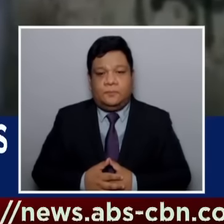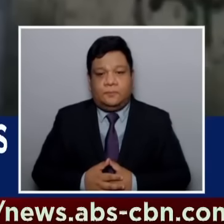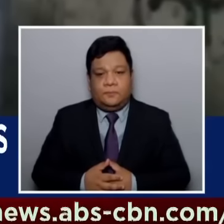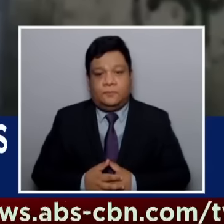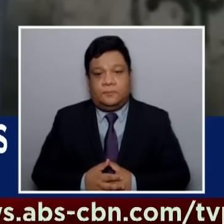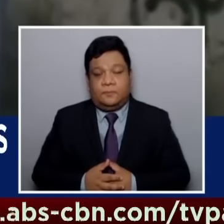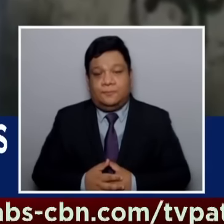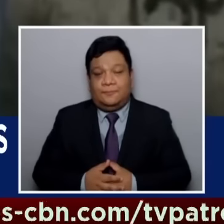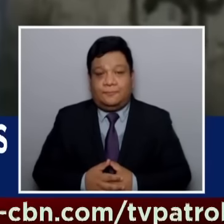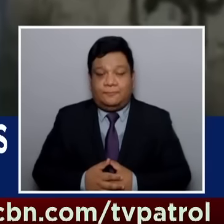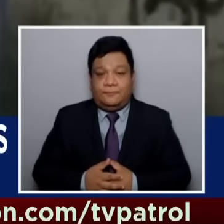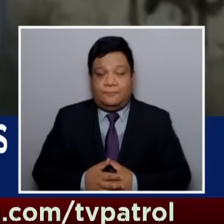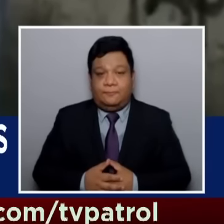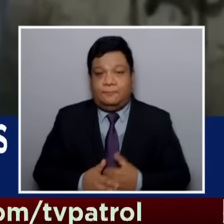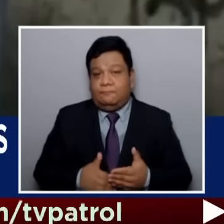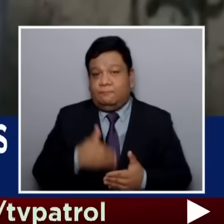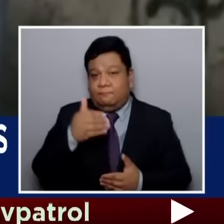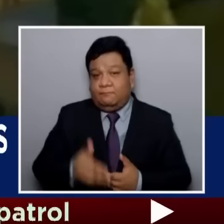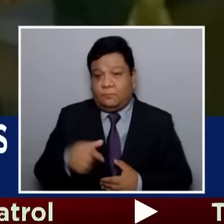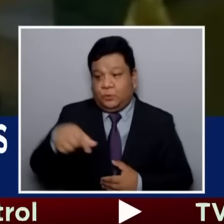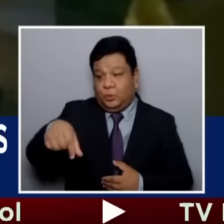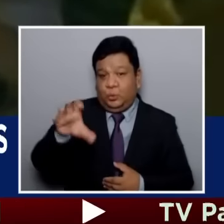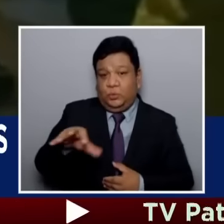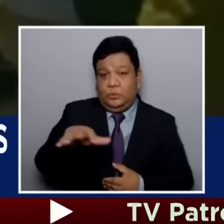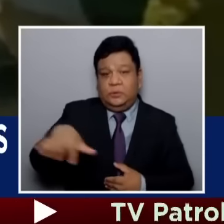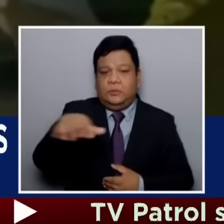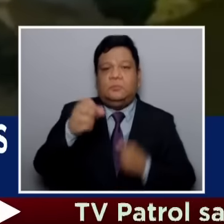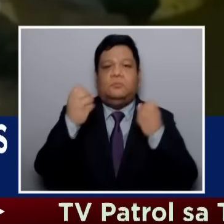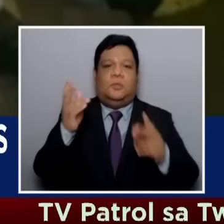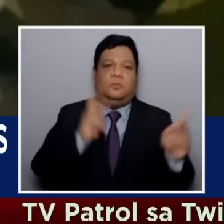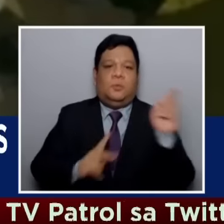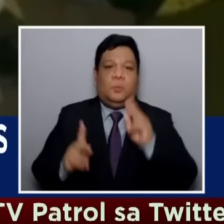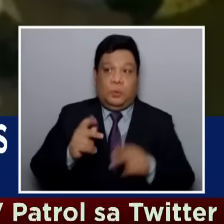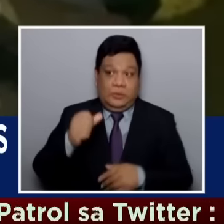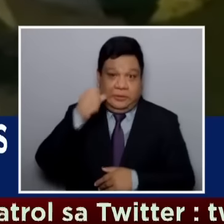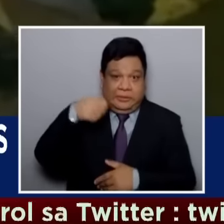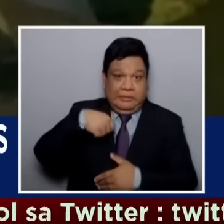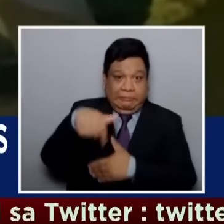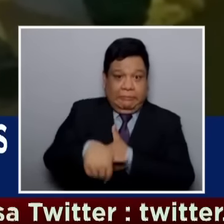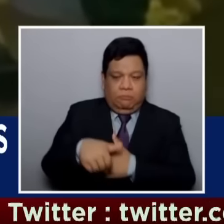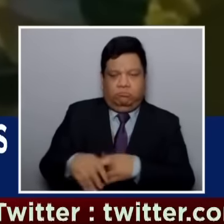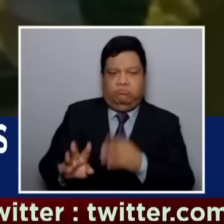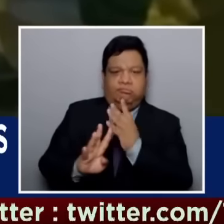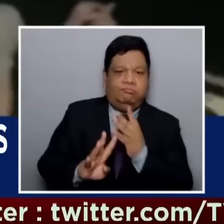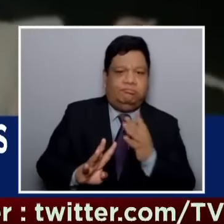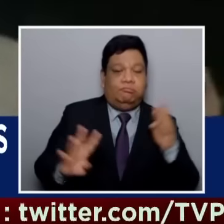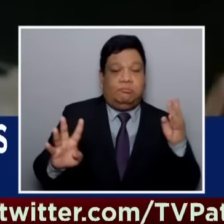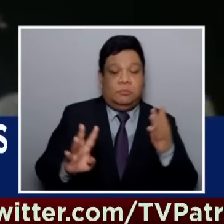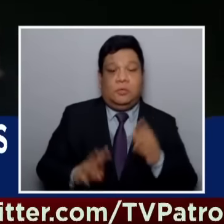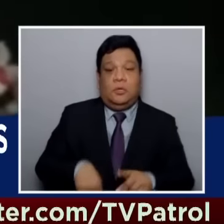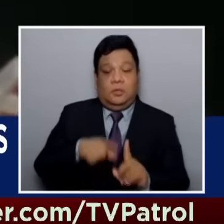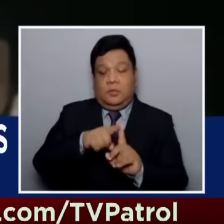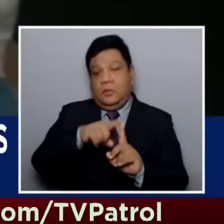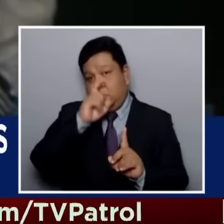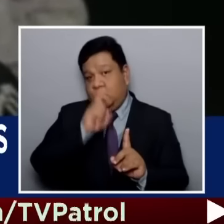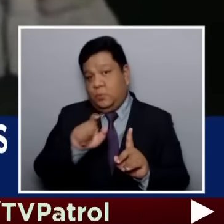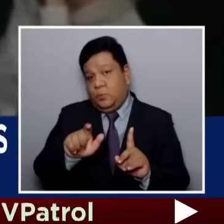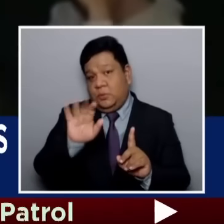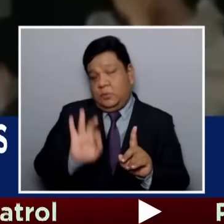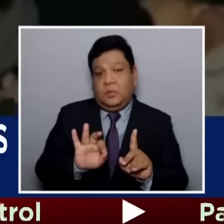Sa Quezon City, marami ang nagsimulang pumila Webes pa lang ng gabi. Kabilang dito ang 29 anyos na si Heidi Malaluan